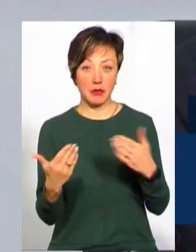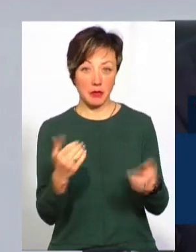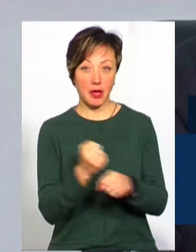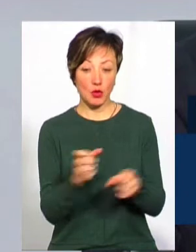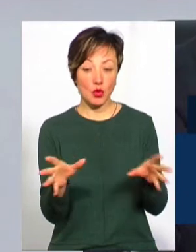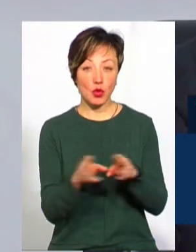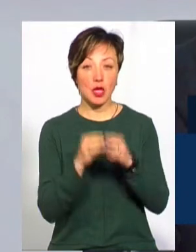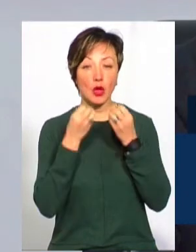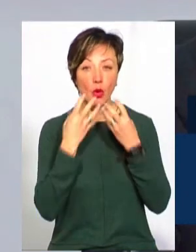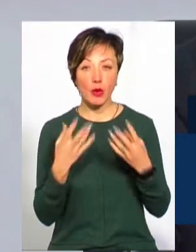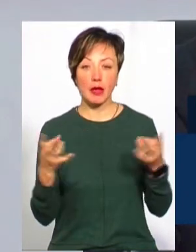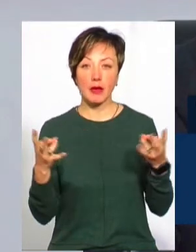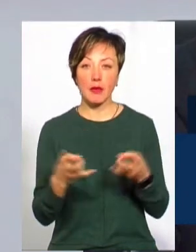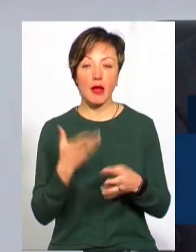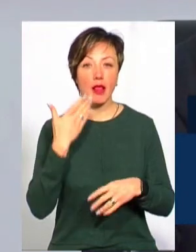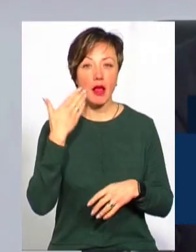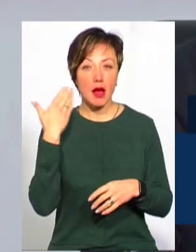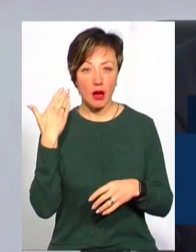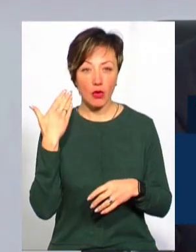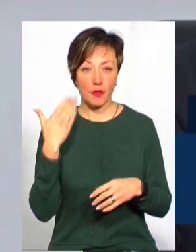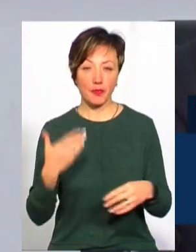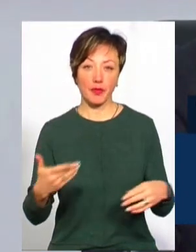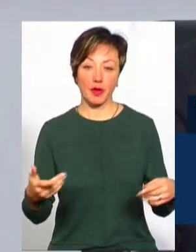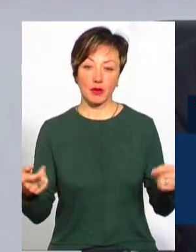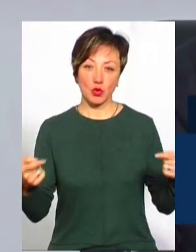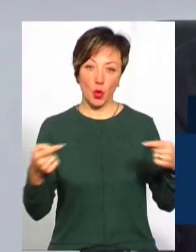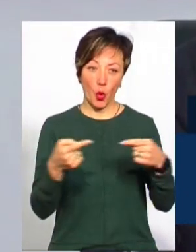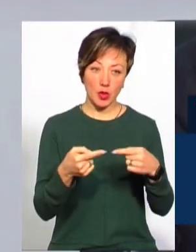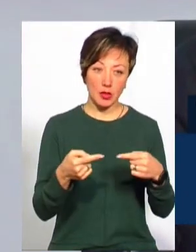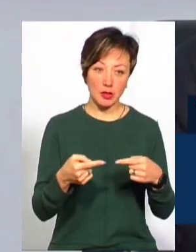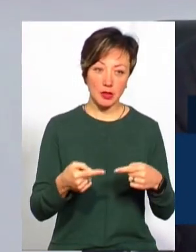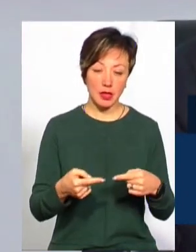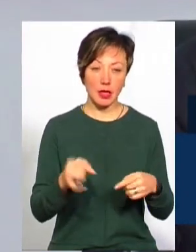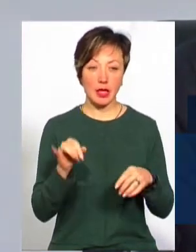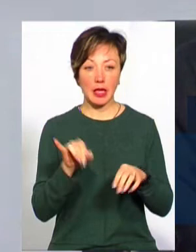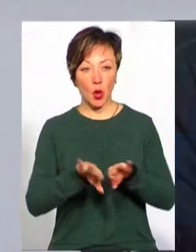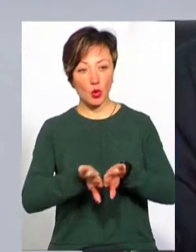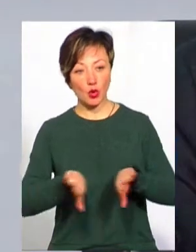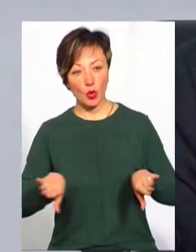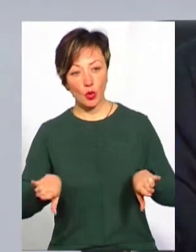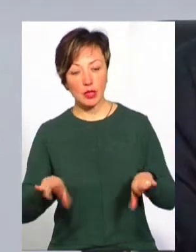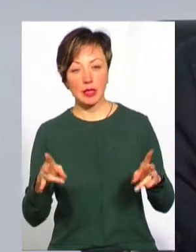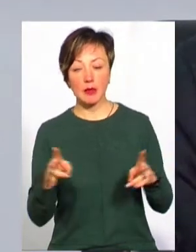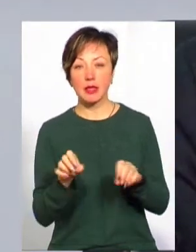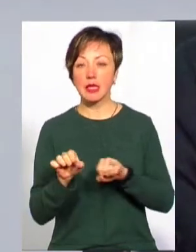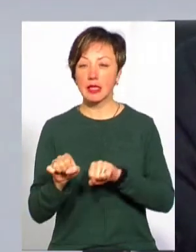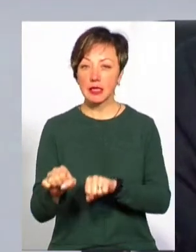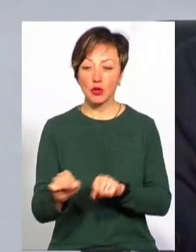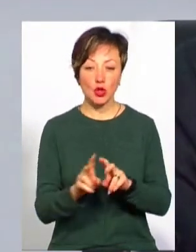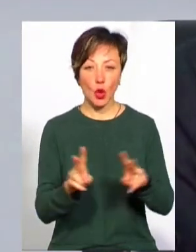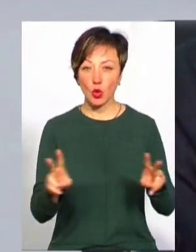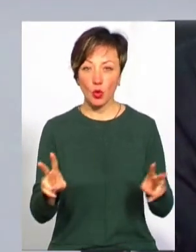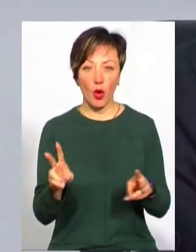добре. Для цього потрібно легко сходитися і легко розходитися. Але при цьому потрібно захистити, щоб ніхто тут